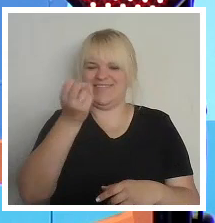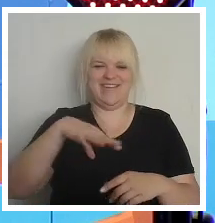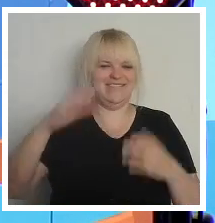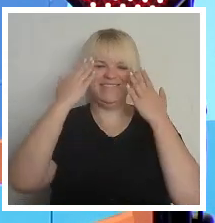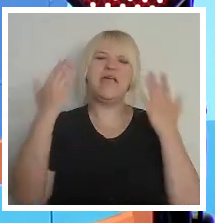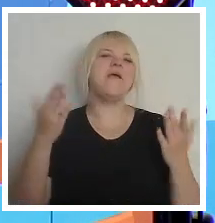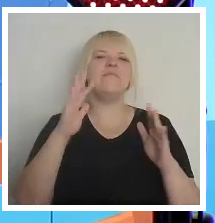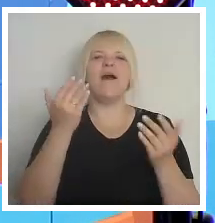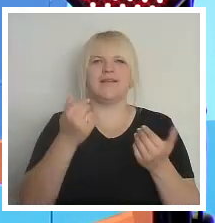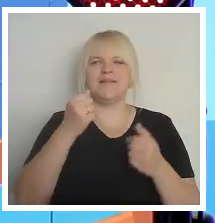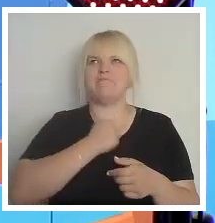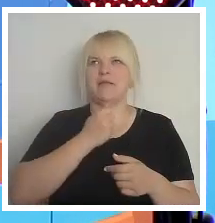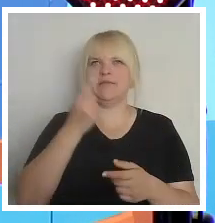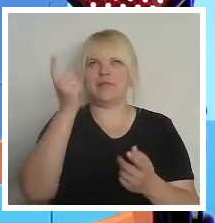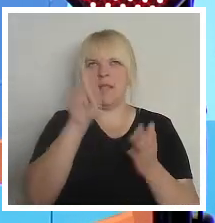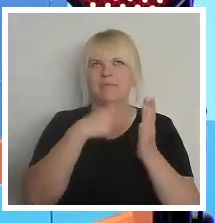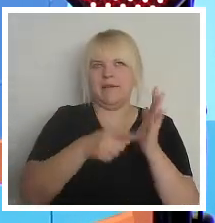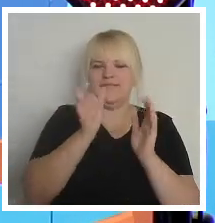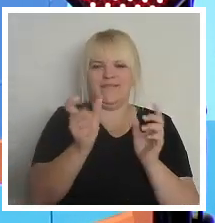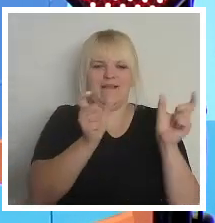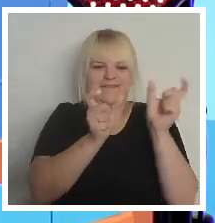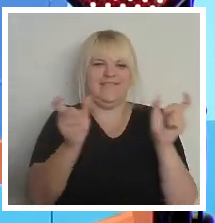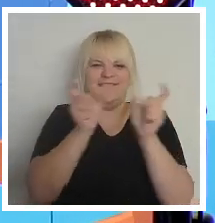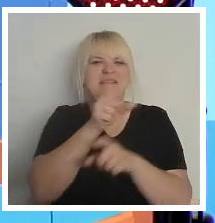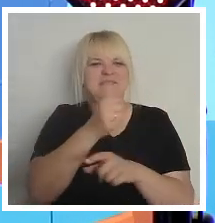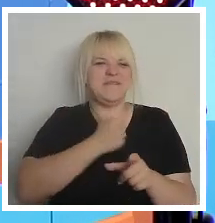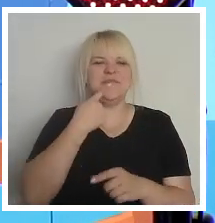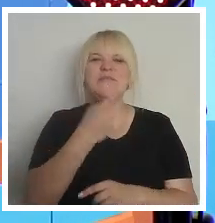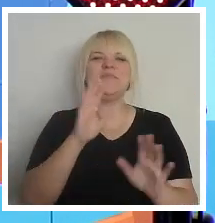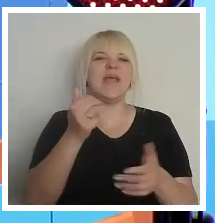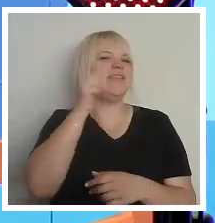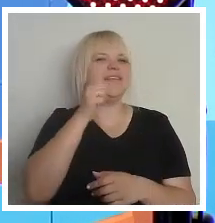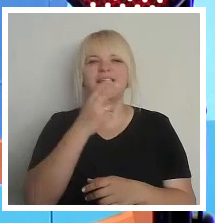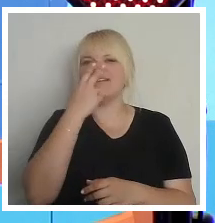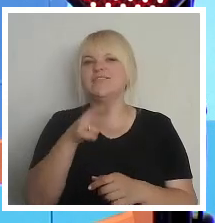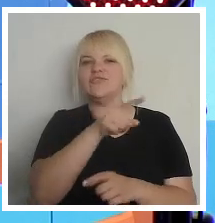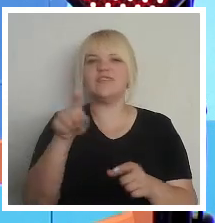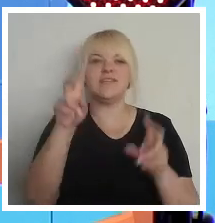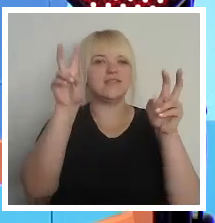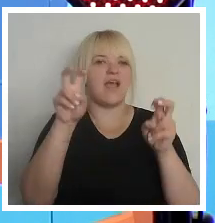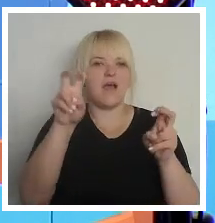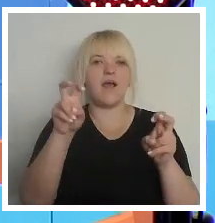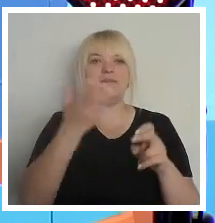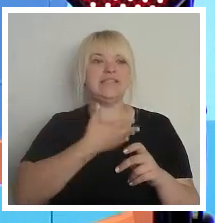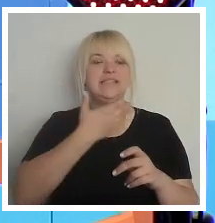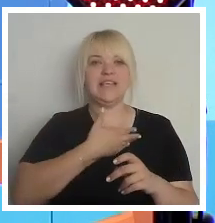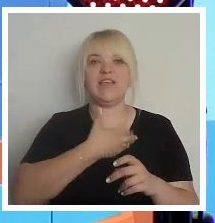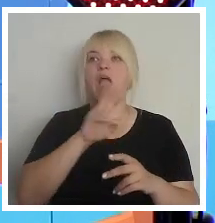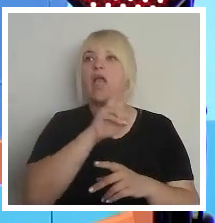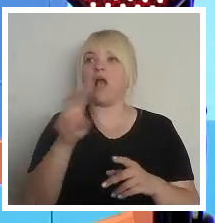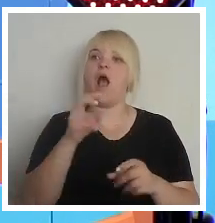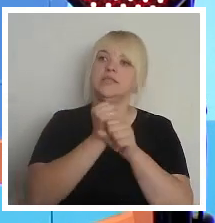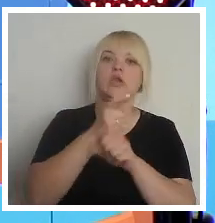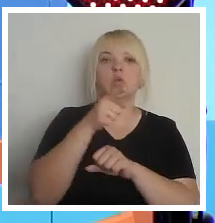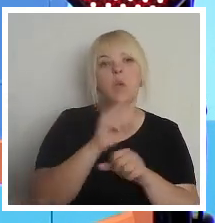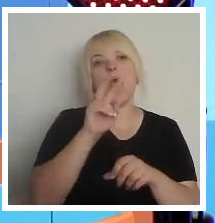sarunāt muļķības, kaut kāds nepareizs termins salikšu kopā. Bet ikdienā mēs redzam, ka šis te saucamais lifestyle, how to saturs arī ir spēcīgs